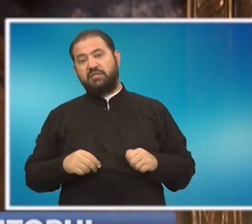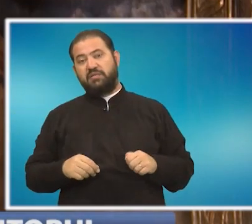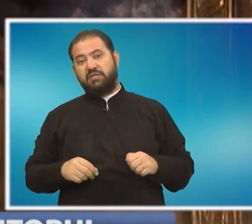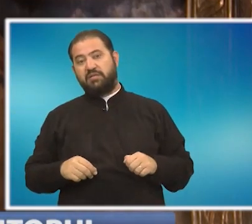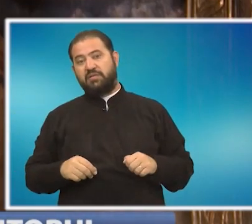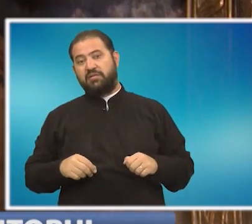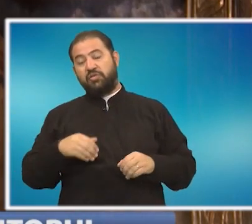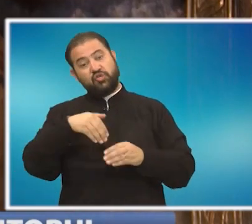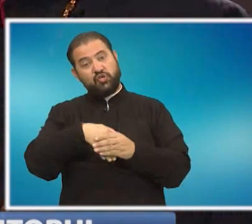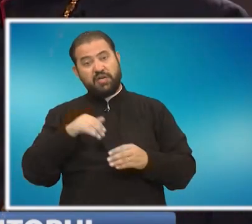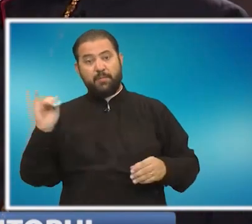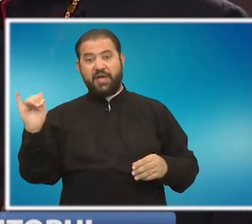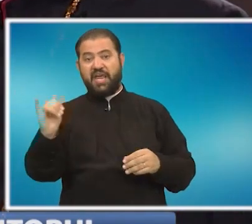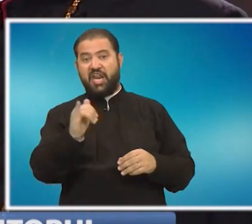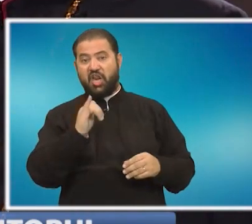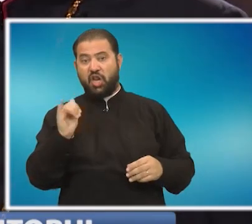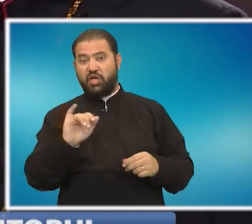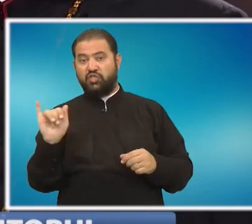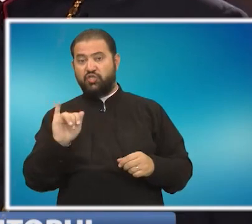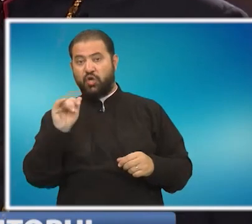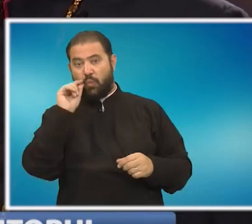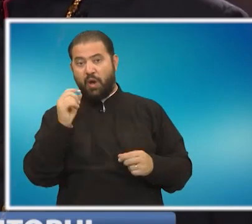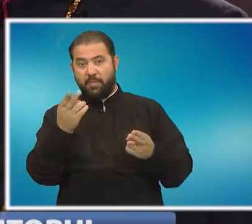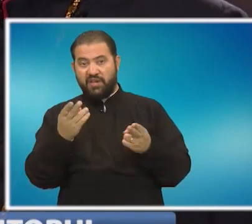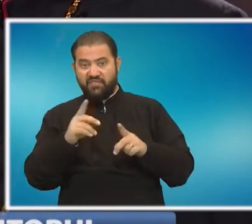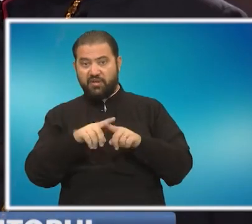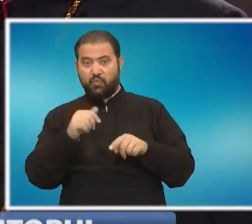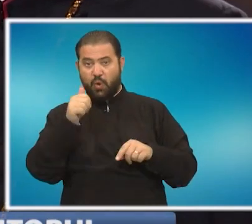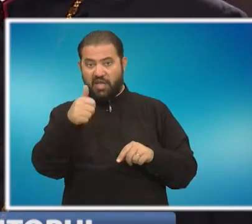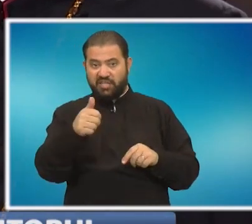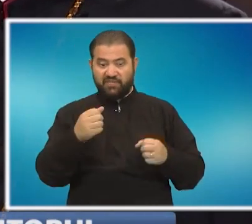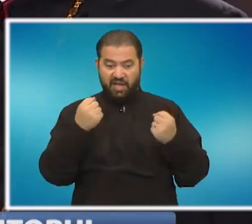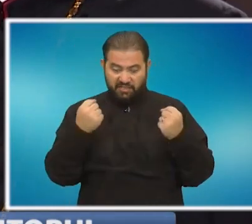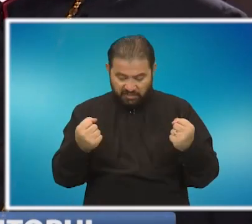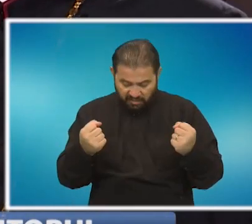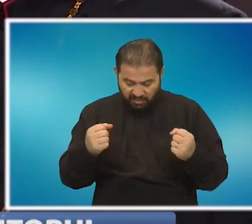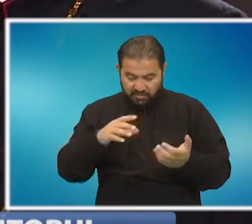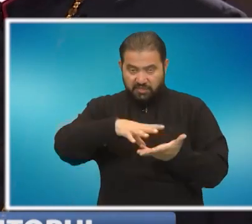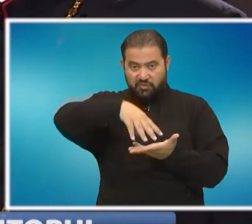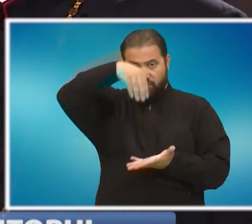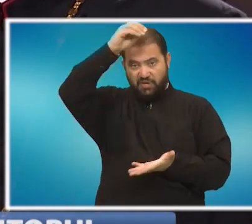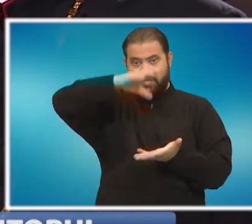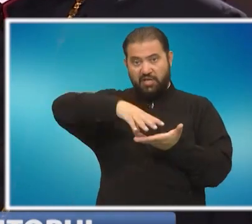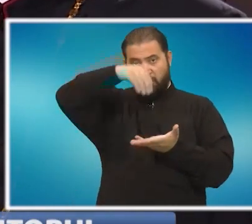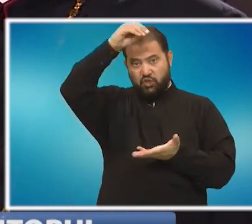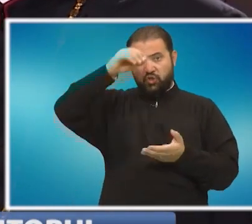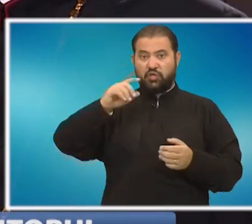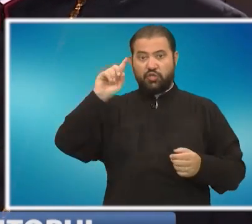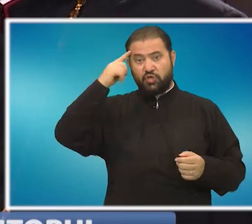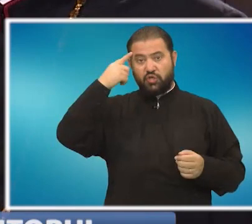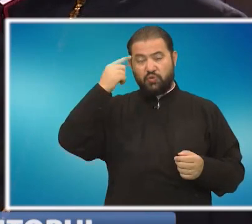face. Așa că și la pelerinaj, cei care vin cu adevărat întăriți sufletește